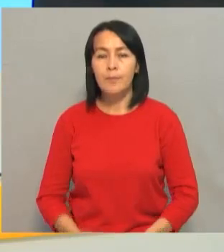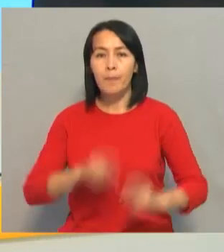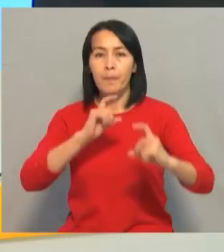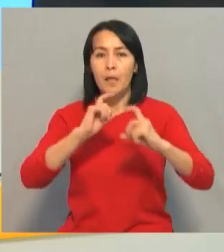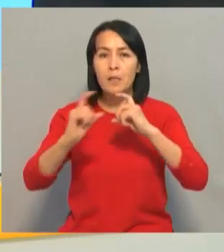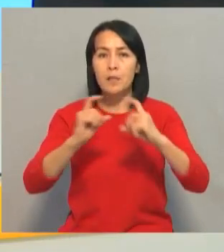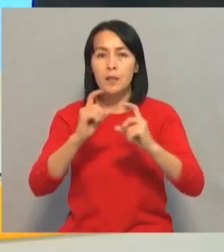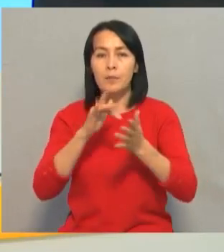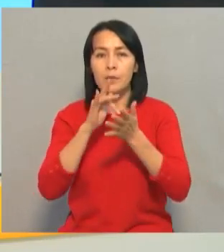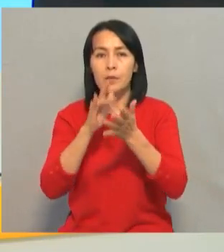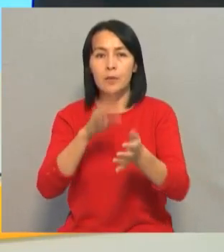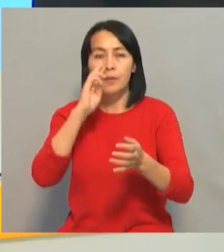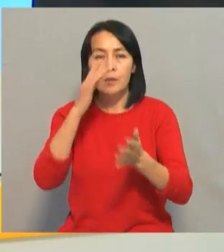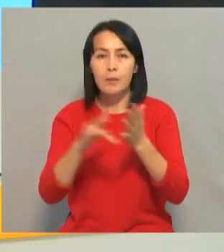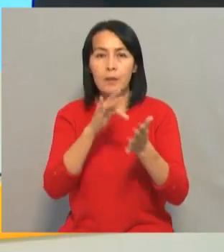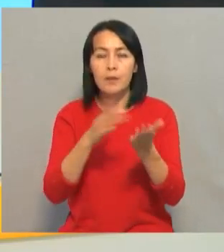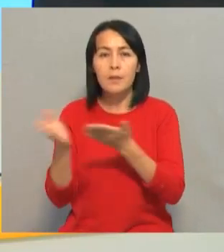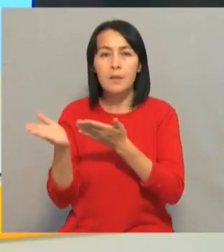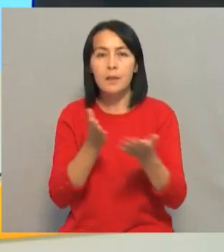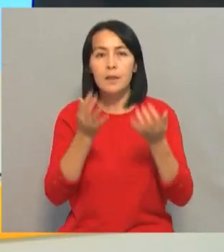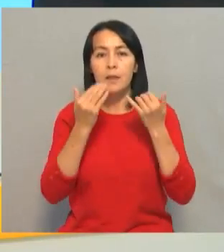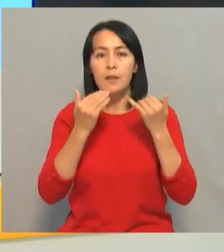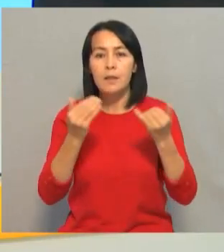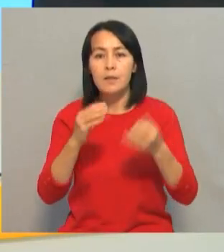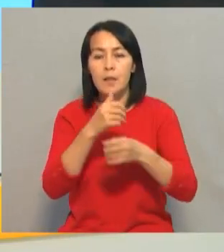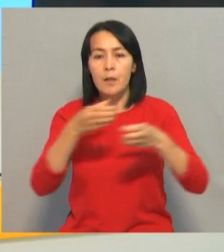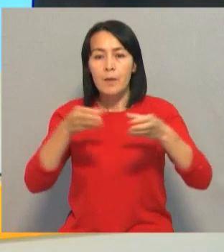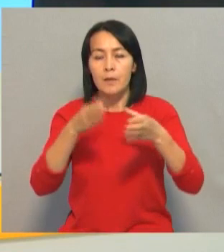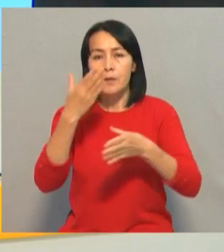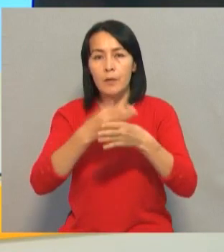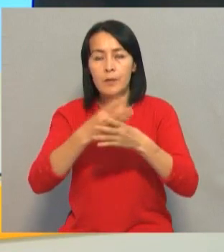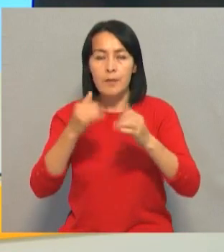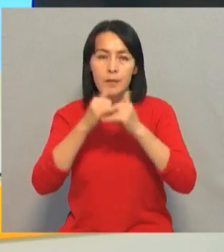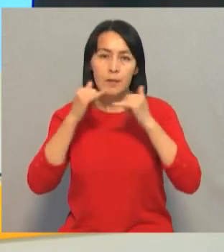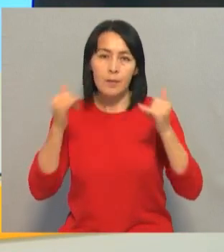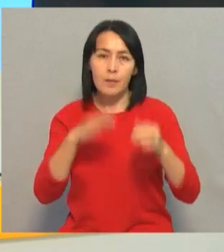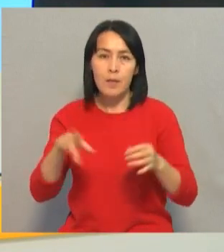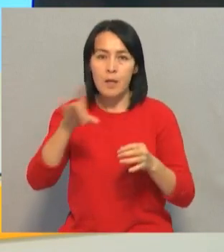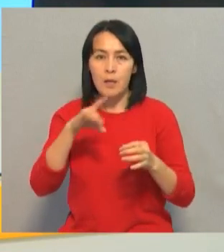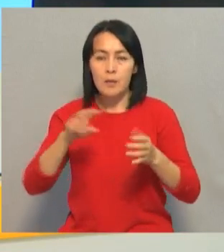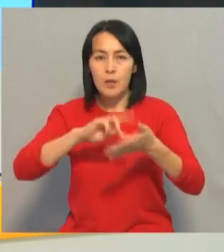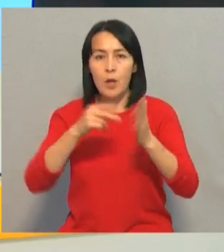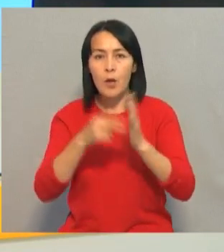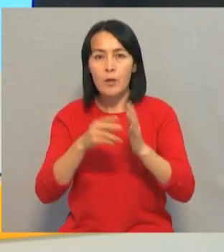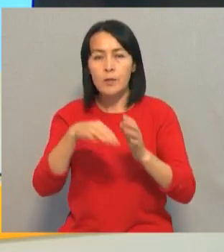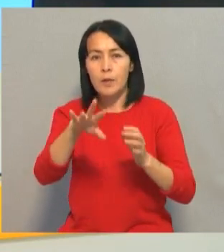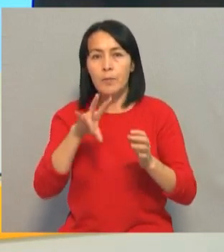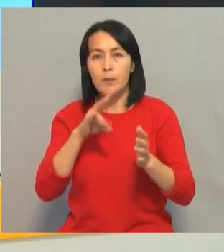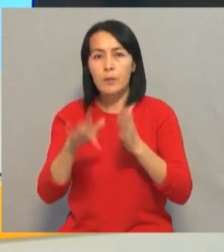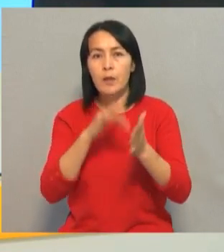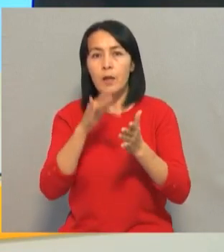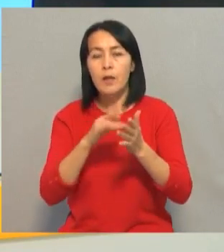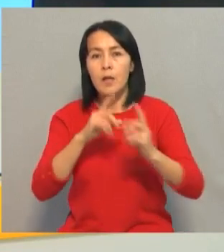Шахматшылар керуені Шымкентке жетті. Freedom Broker бас серіктестігінің қолдауымен жүзеге асып жатқан республикалық жоба миллионды